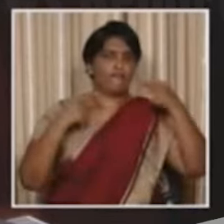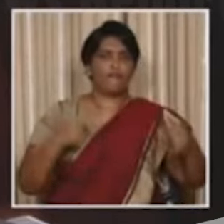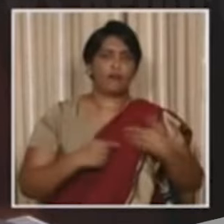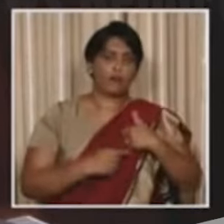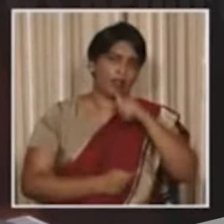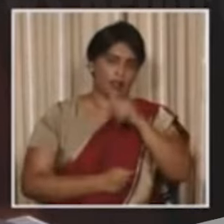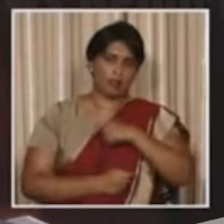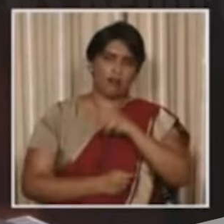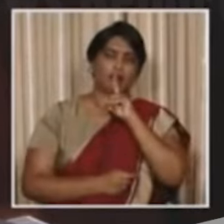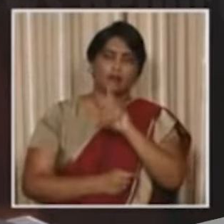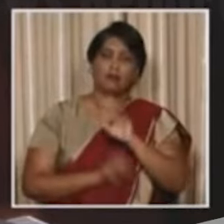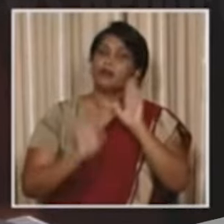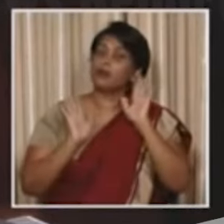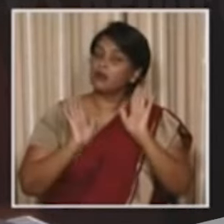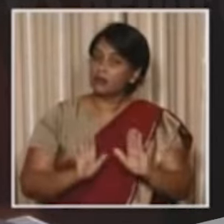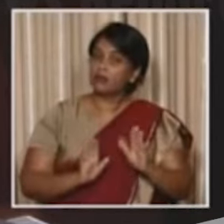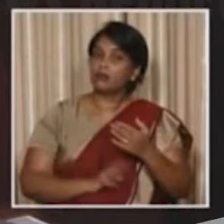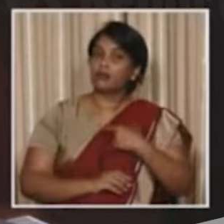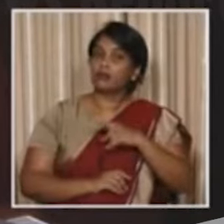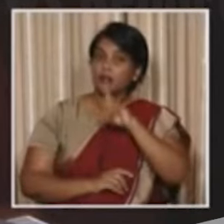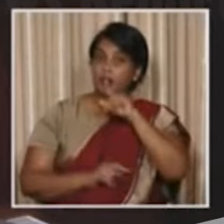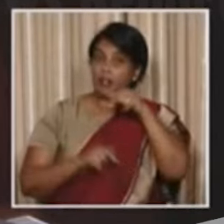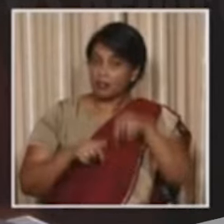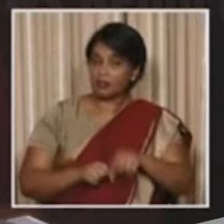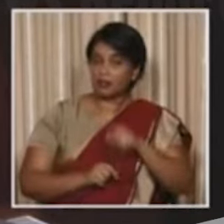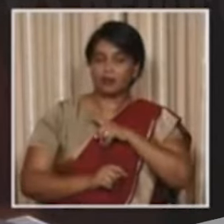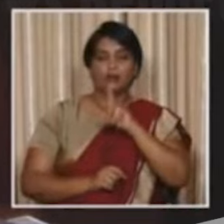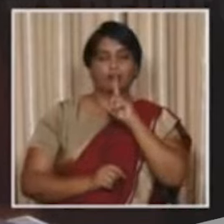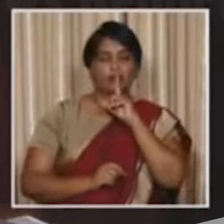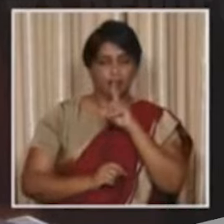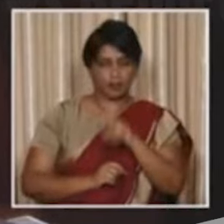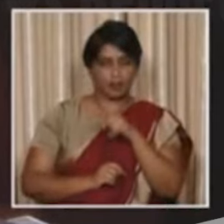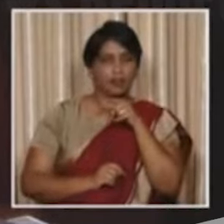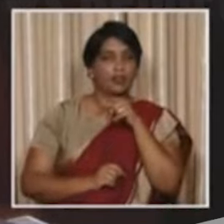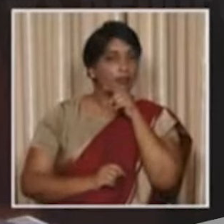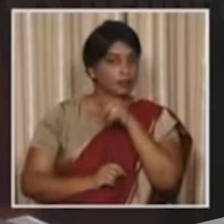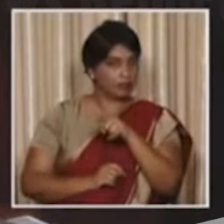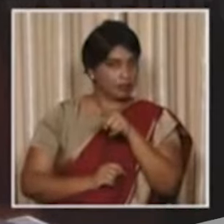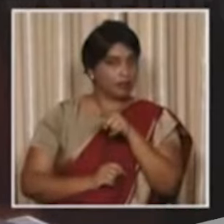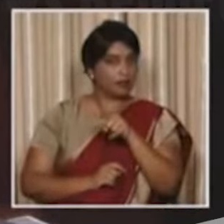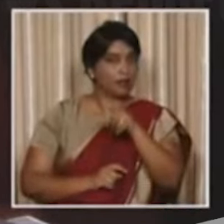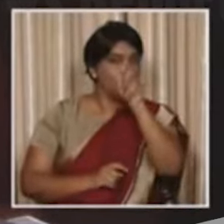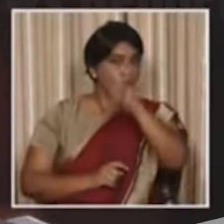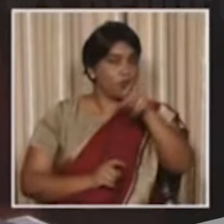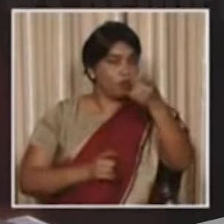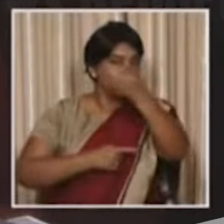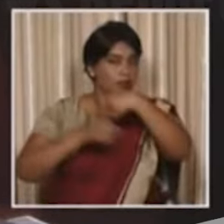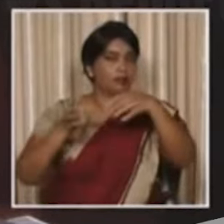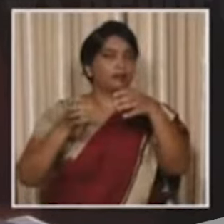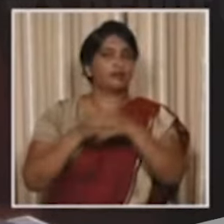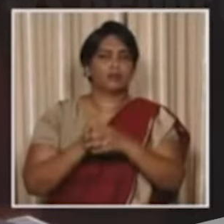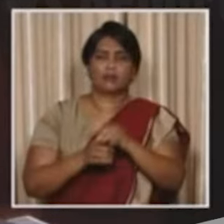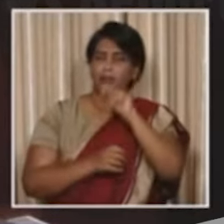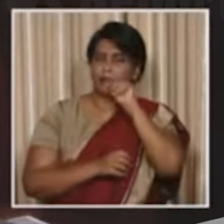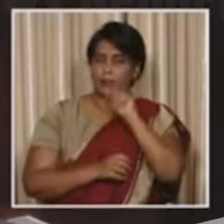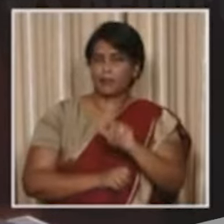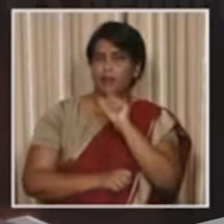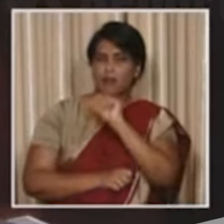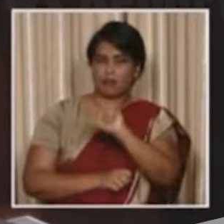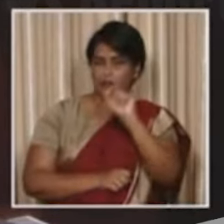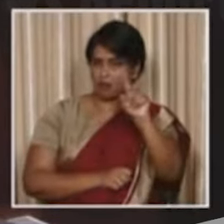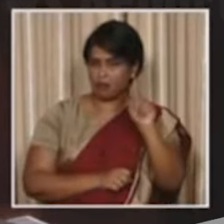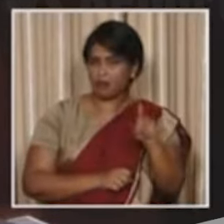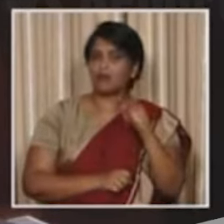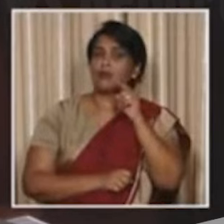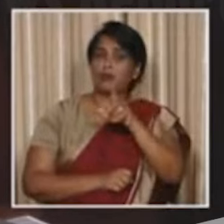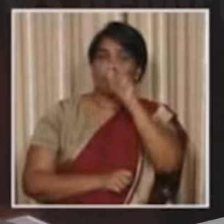අවංකවම කියනවා. හැබැයි මම ඔබතුමාගෙන් දැන්වත් ඉල්ලීමක් කරනවා මේ පුද්ගලින් කොට්ටාසය පැහැදිලිව නම් කරලා තිබෙනවා.